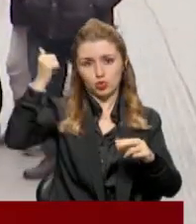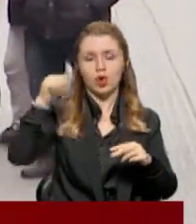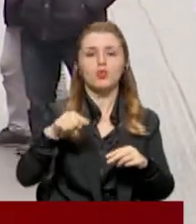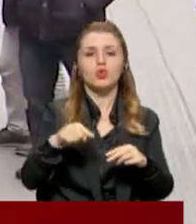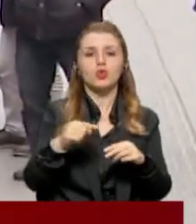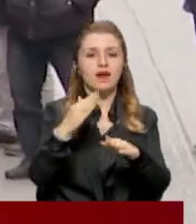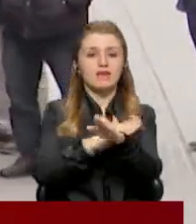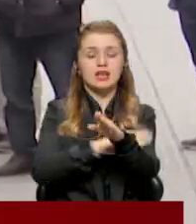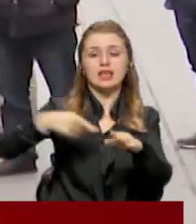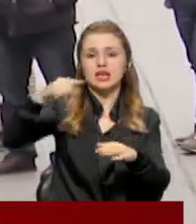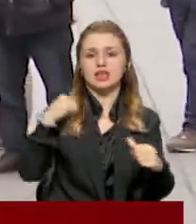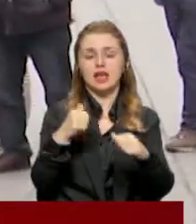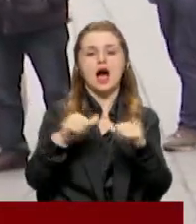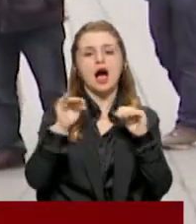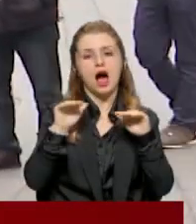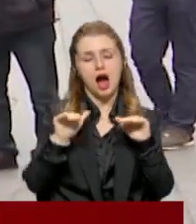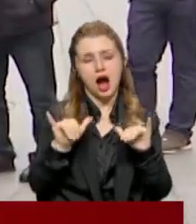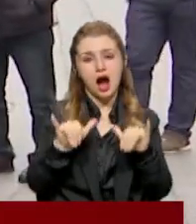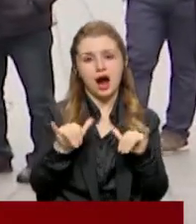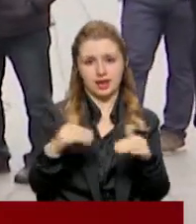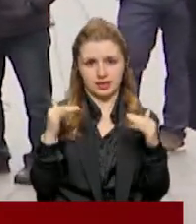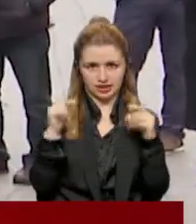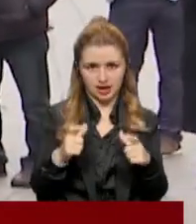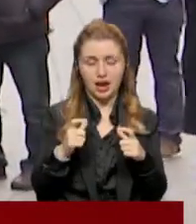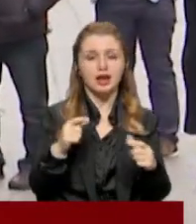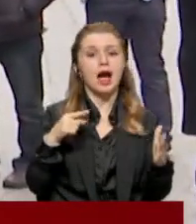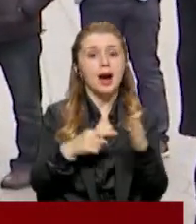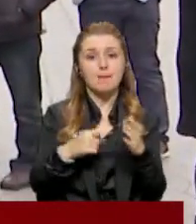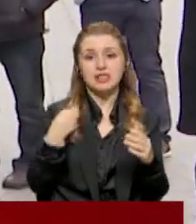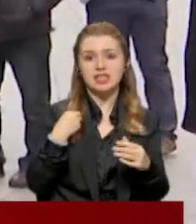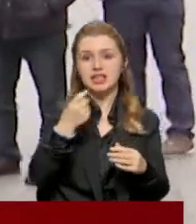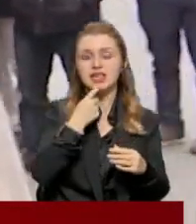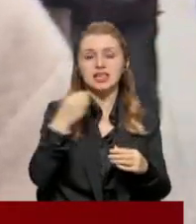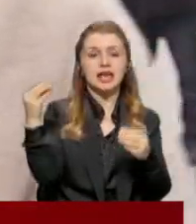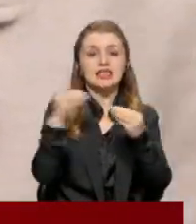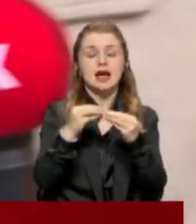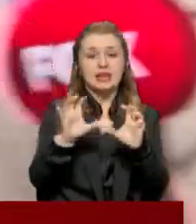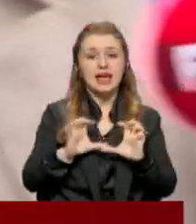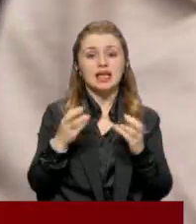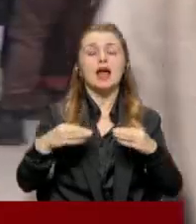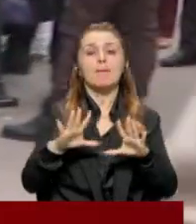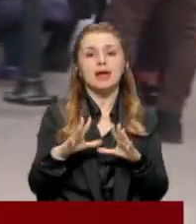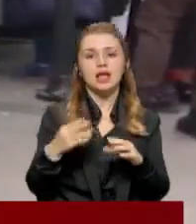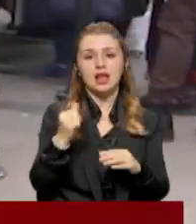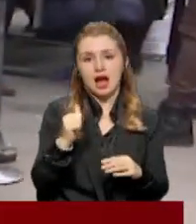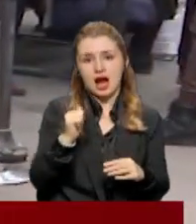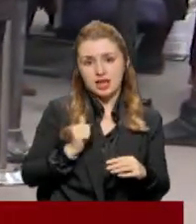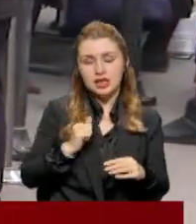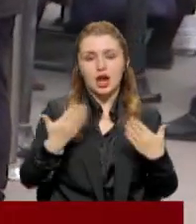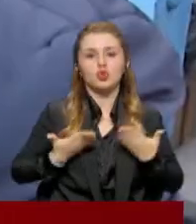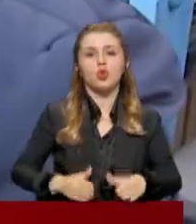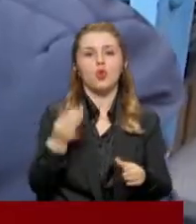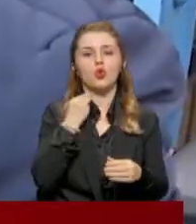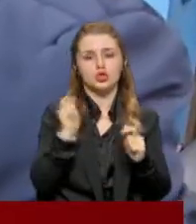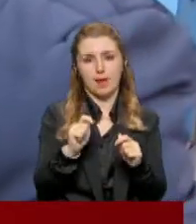de vatandaşlar yine aynı adresteydi. Çünkü amaç yeni yılda zamdan etkilenmeden askerlik ve doğum borçlanmalarını